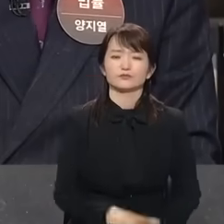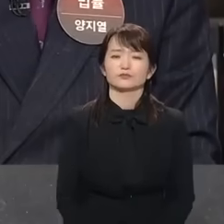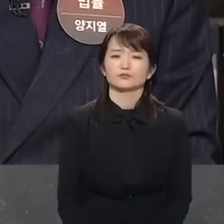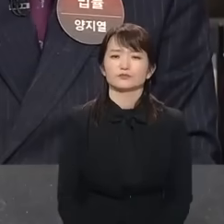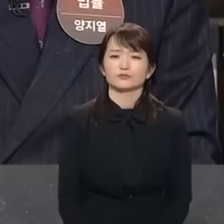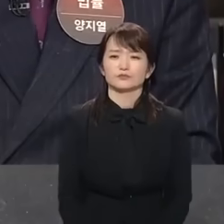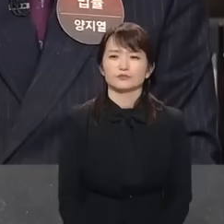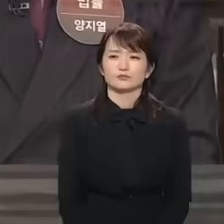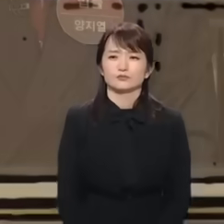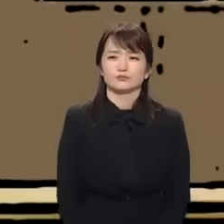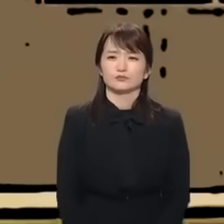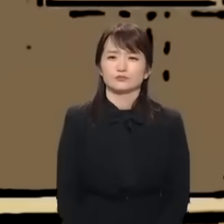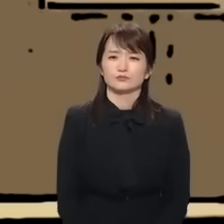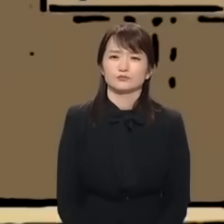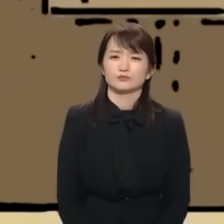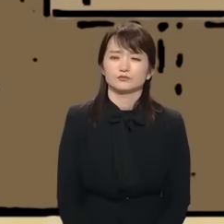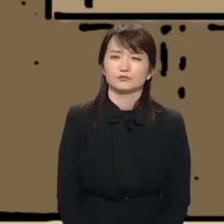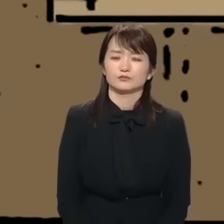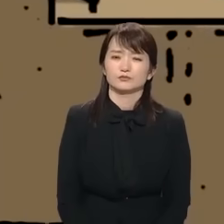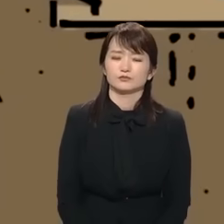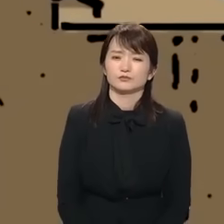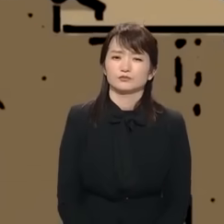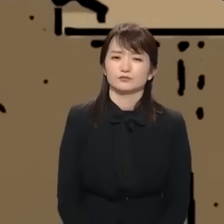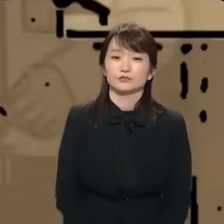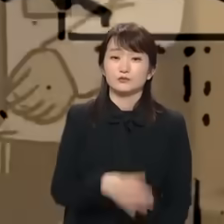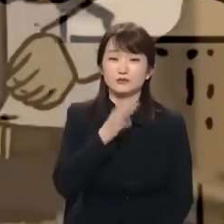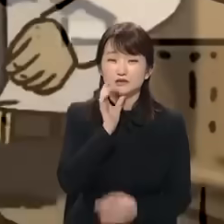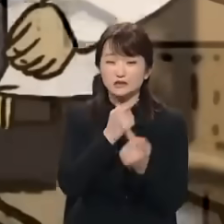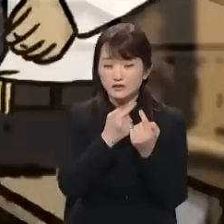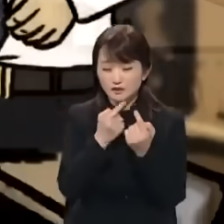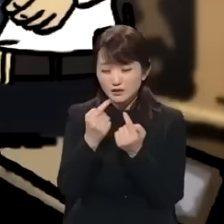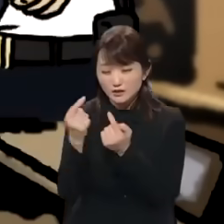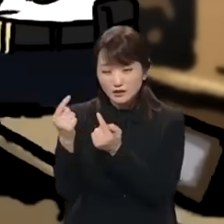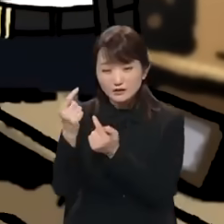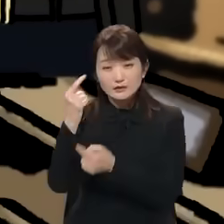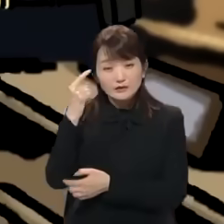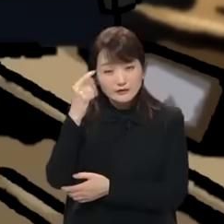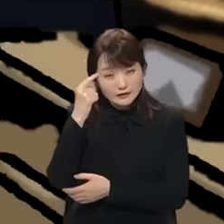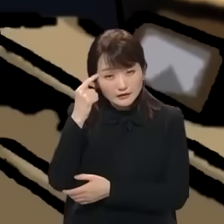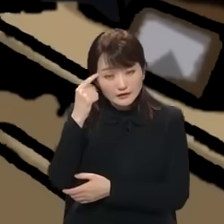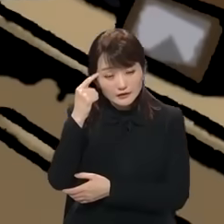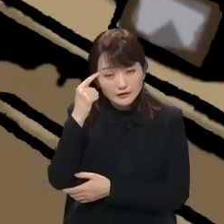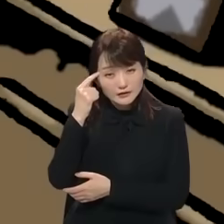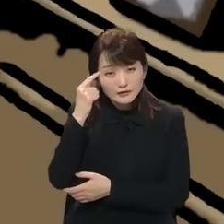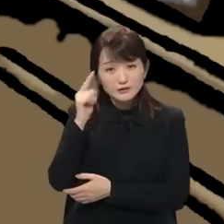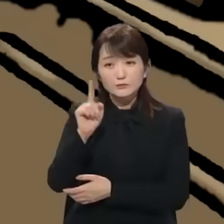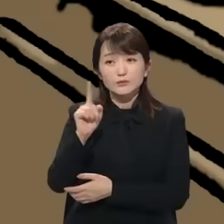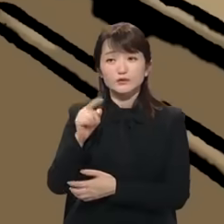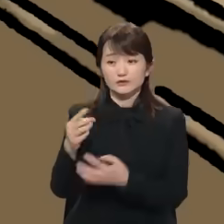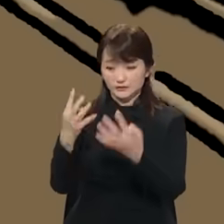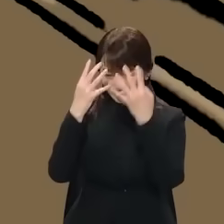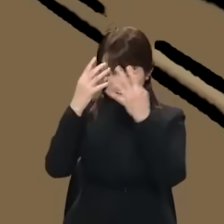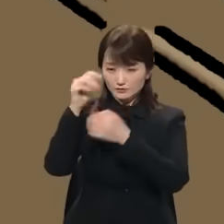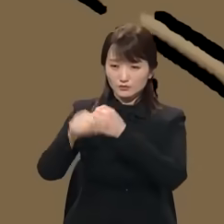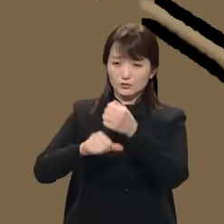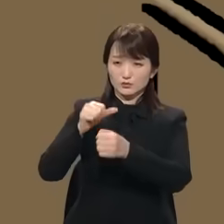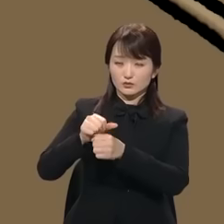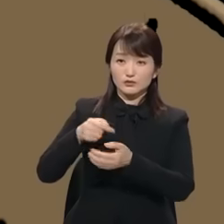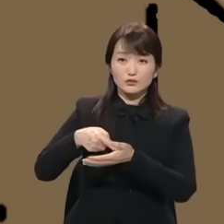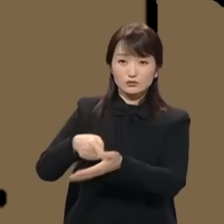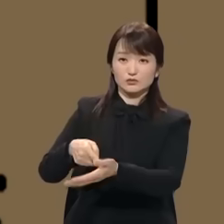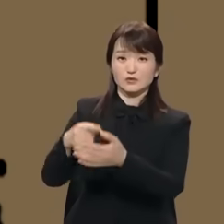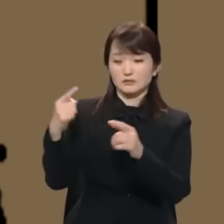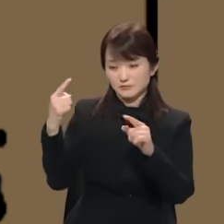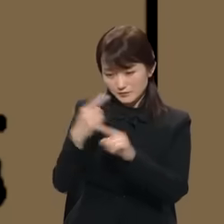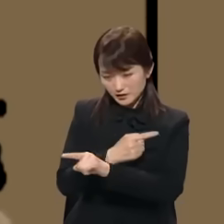백변 수 근데 지금 들으신 것처럼 고령이라는 점을 감안해서 5년형을 구형한 걸